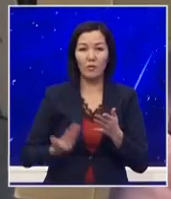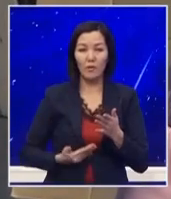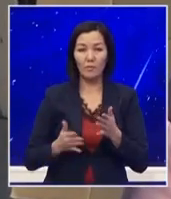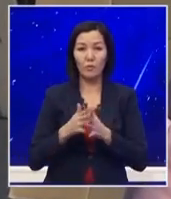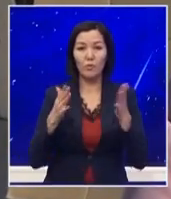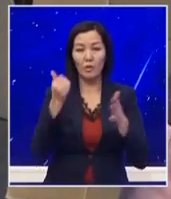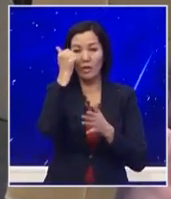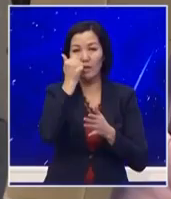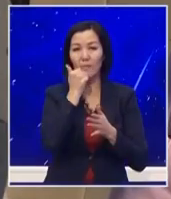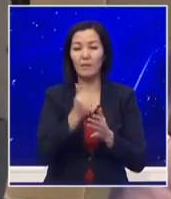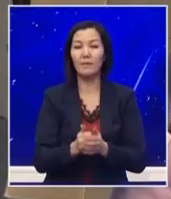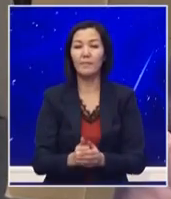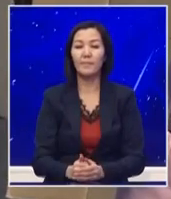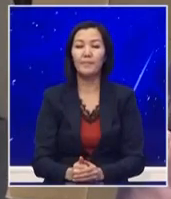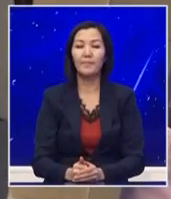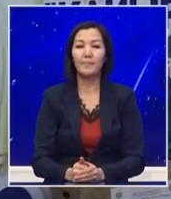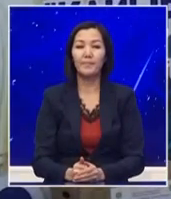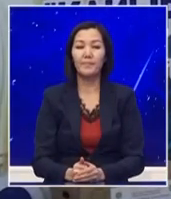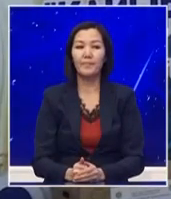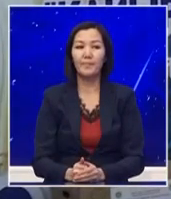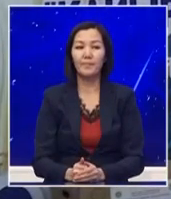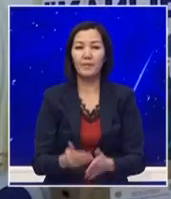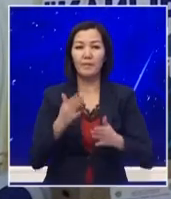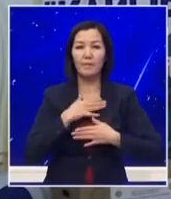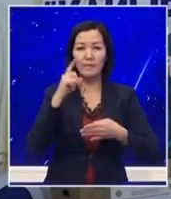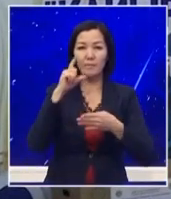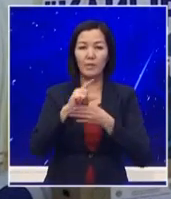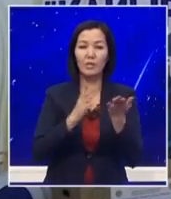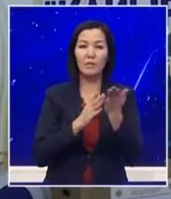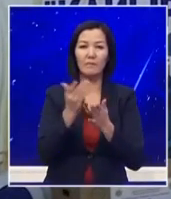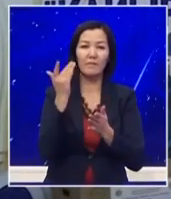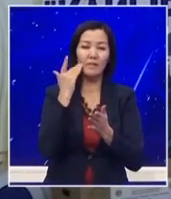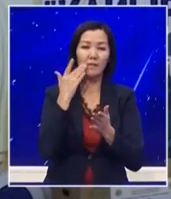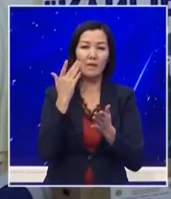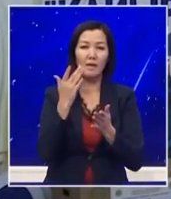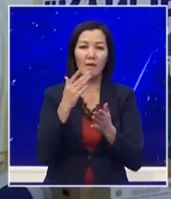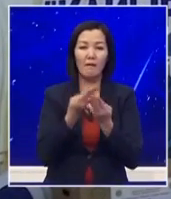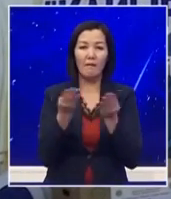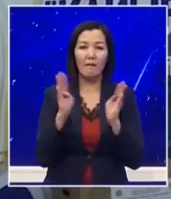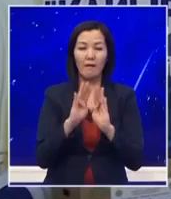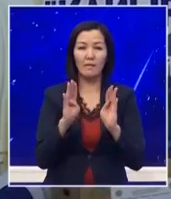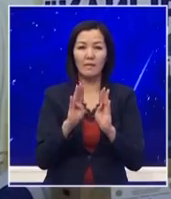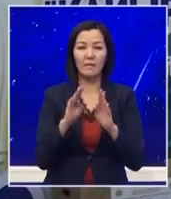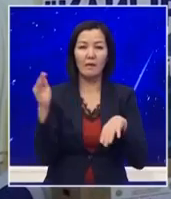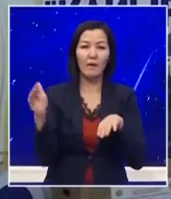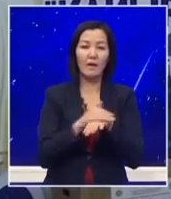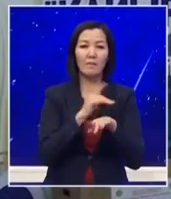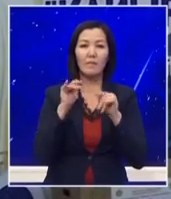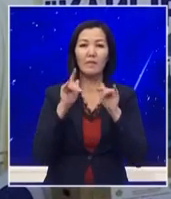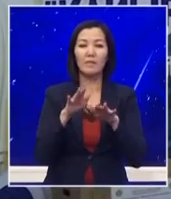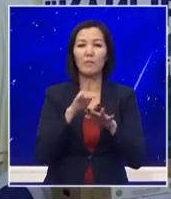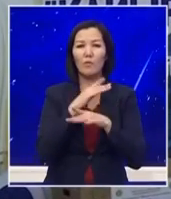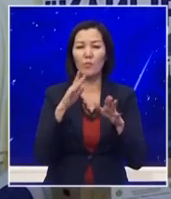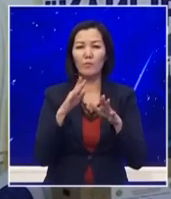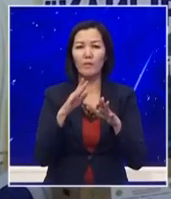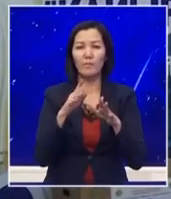Үлкен рахмет осы кісілерге көмек беріп жатқанына. Біздің мешіттеріміз әрқашан карантин кезінде де қайырымдылық істерімен көптеп айналысты.